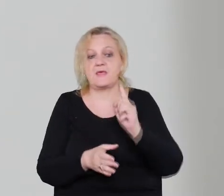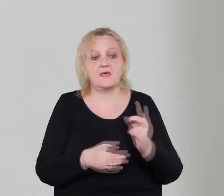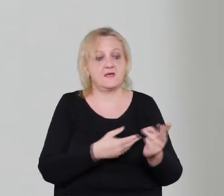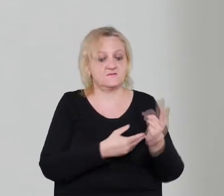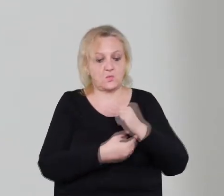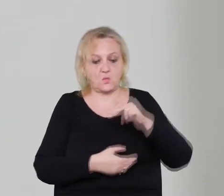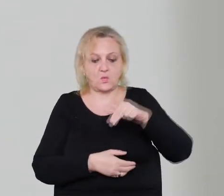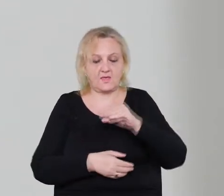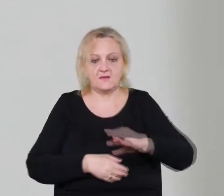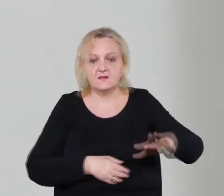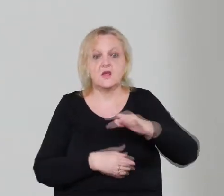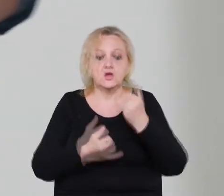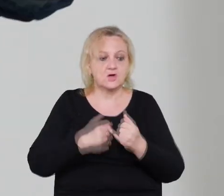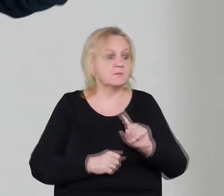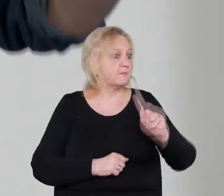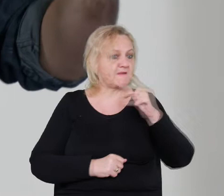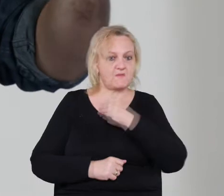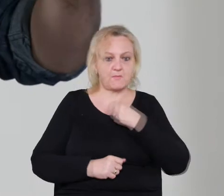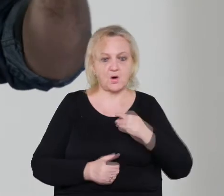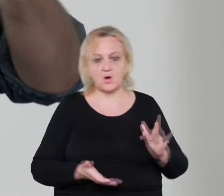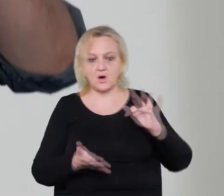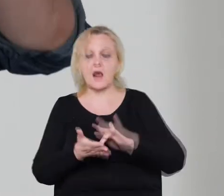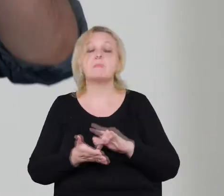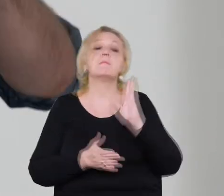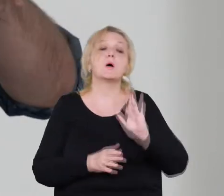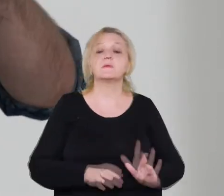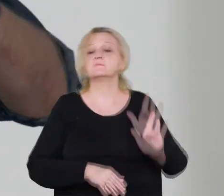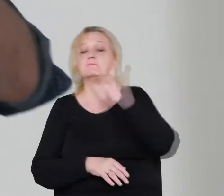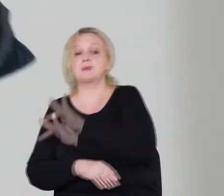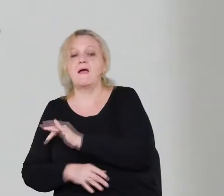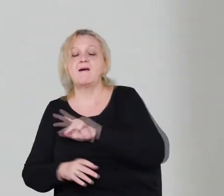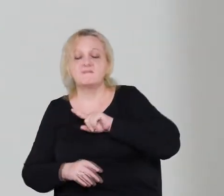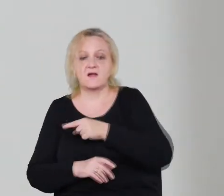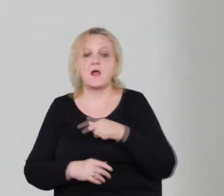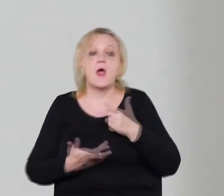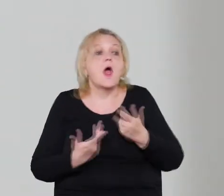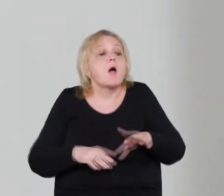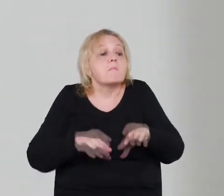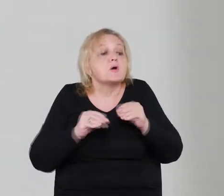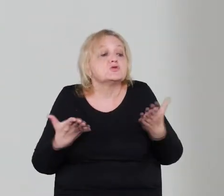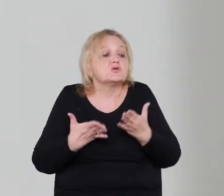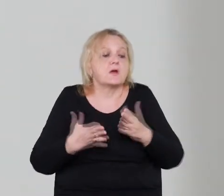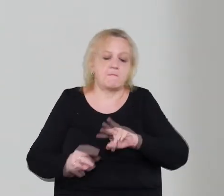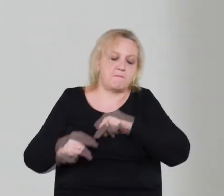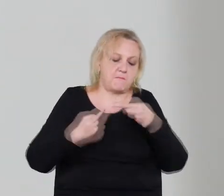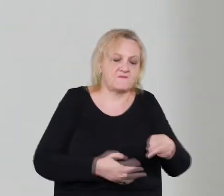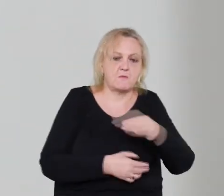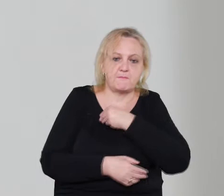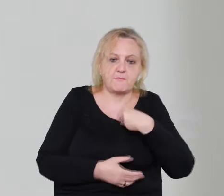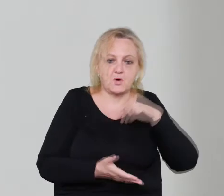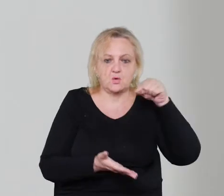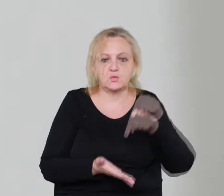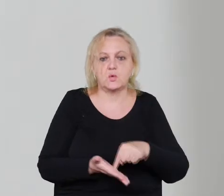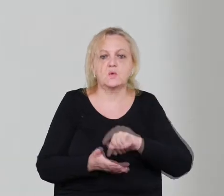to znaczy jeżeli ktoś wjedzie do Polski i nagle znajdziecie we Francji we Francji twierdzą że wejście nastąpił w Polsce zostanie odesłany do Polski żeby tutaj